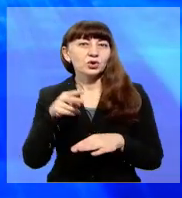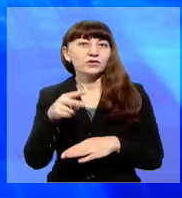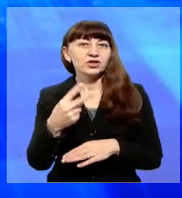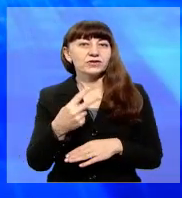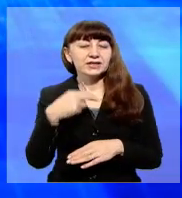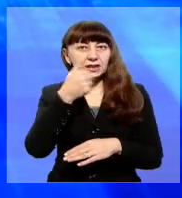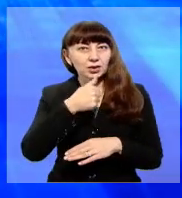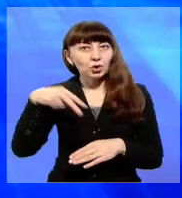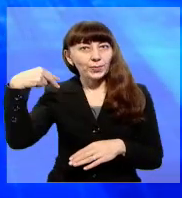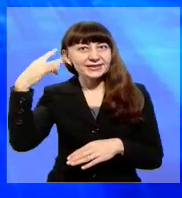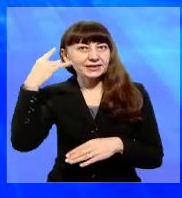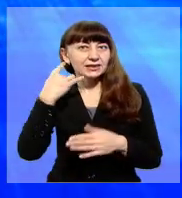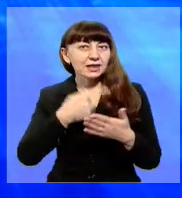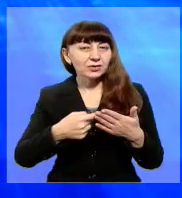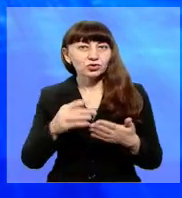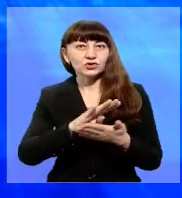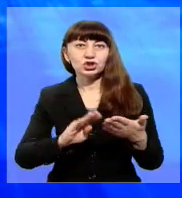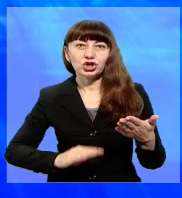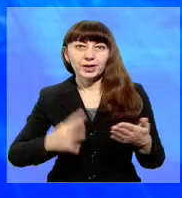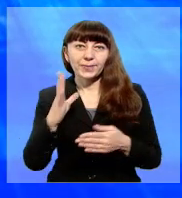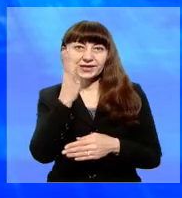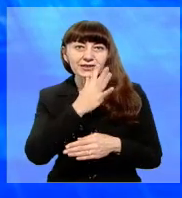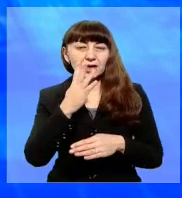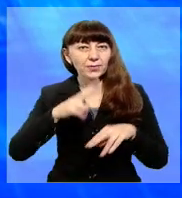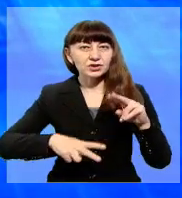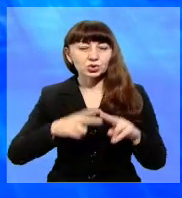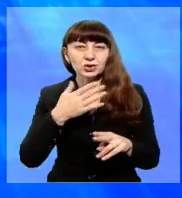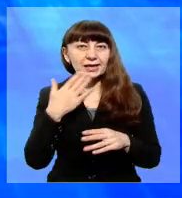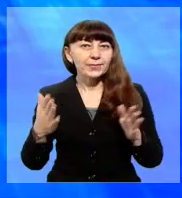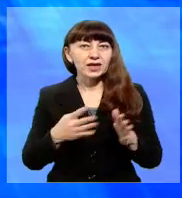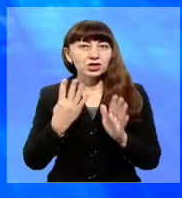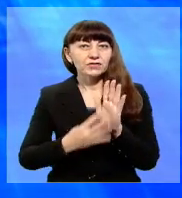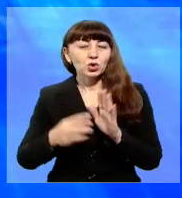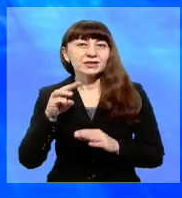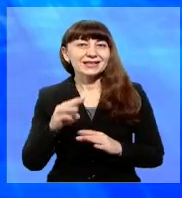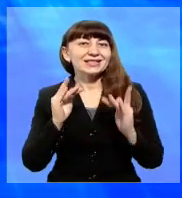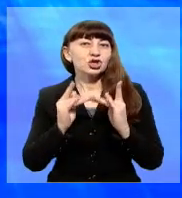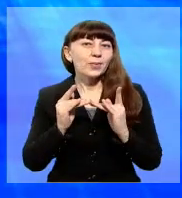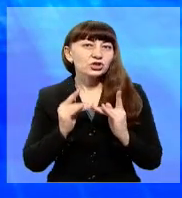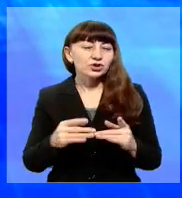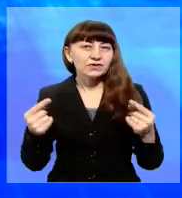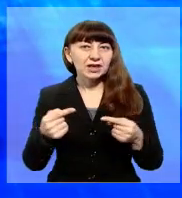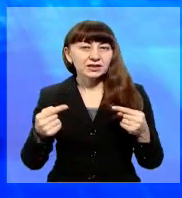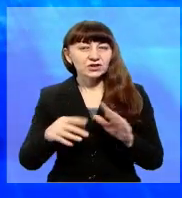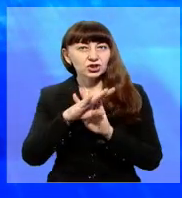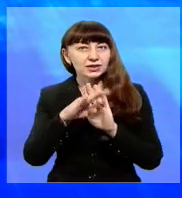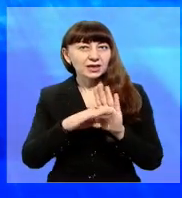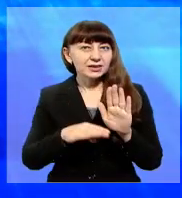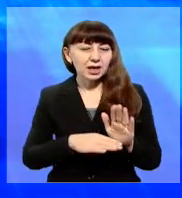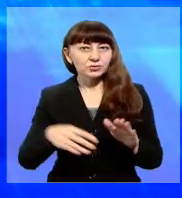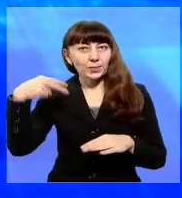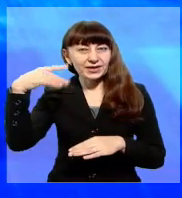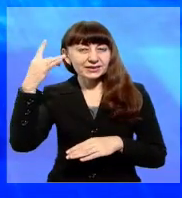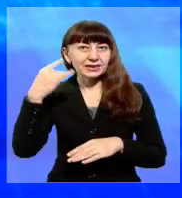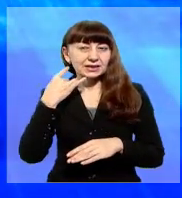Президент тапсырмасына сәйкес бұл бағытта облыста ауқымды жұмыстар жүріп жатыр. Қостанайда студенттер үйі пайдалануға берілді. Жатақхана барлық